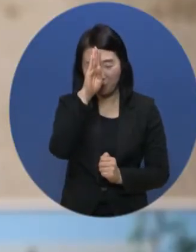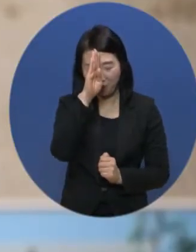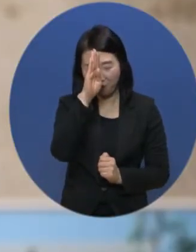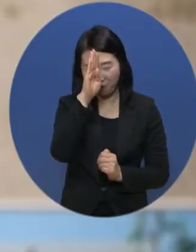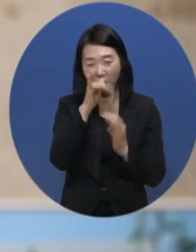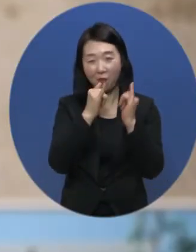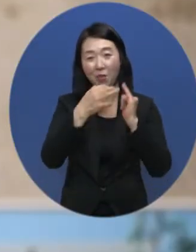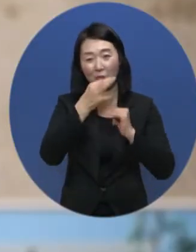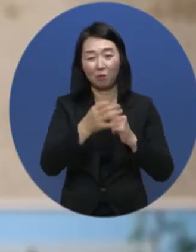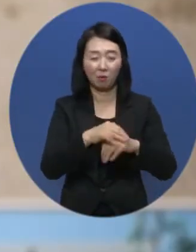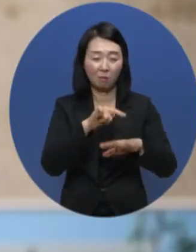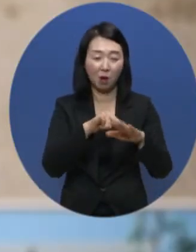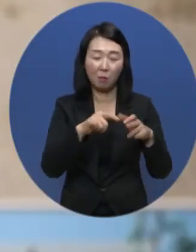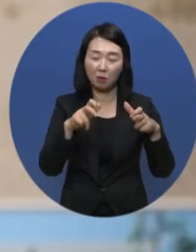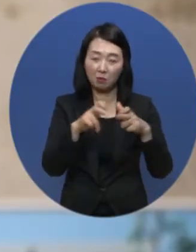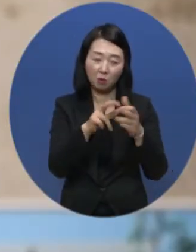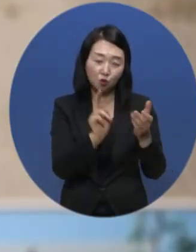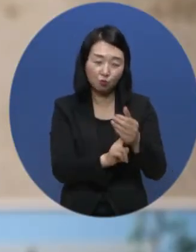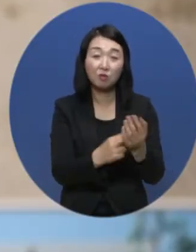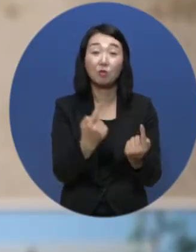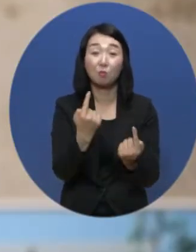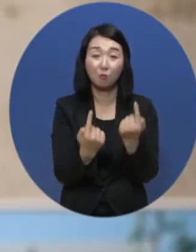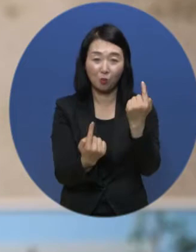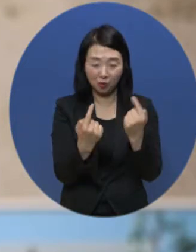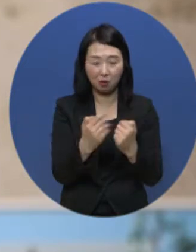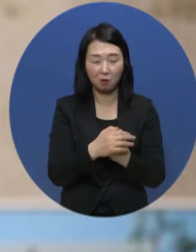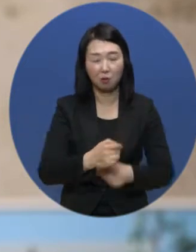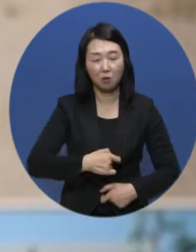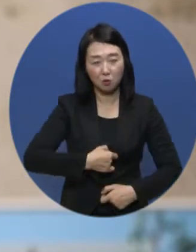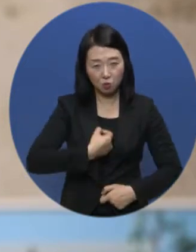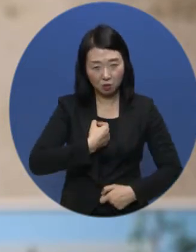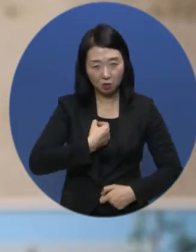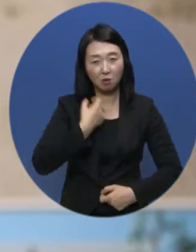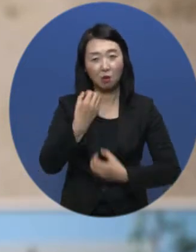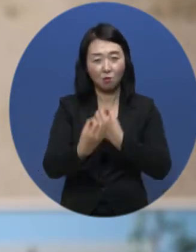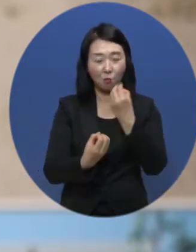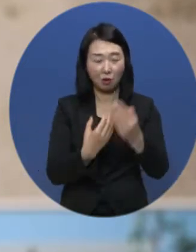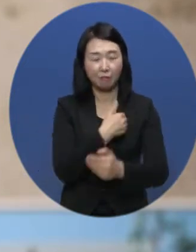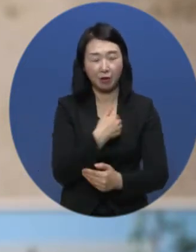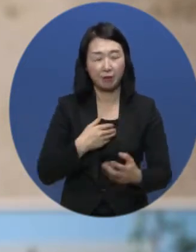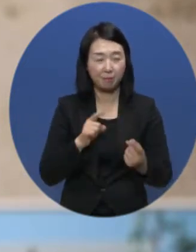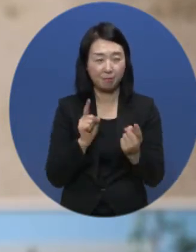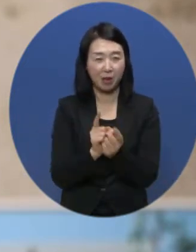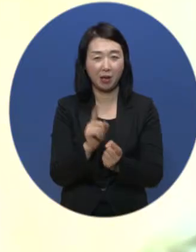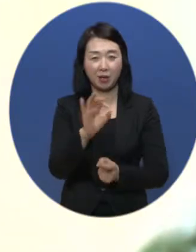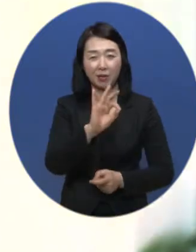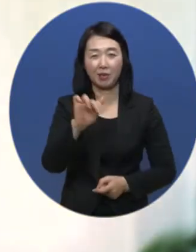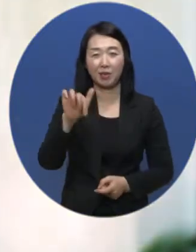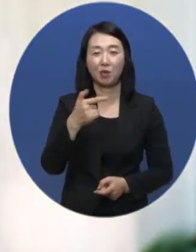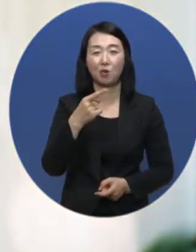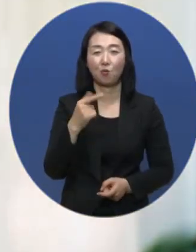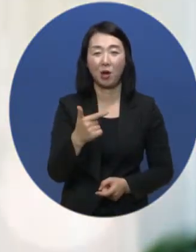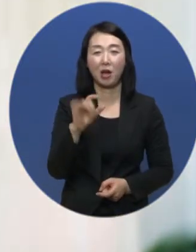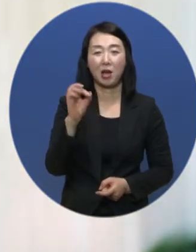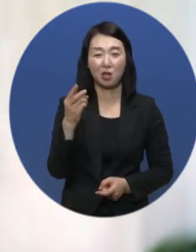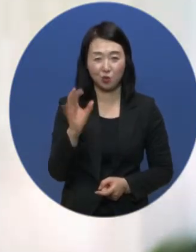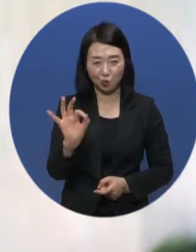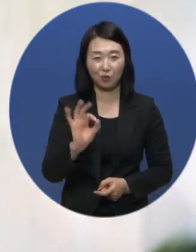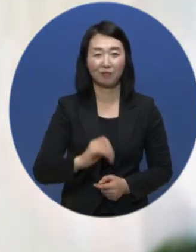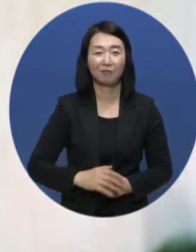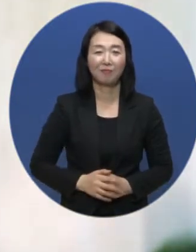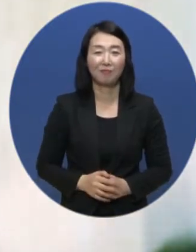마음의 장애를 숨기기보다는 솔직하게 고백하고 당당히 맞서 싸우는 이관영 씨를 소개합니다.